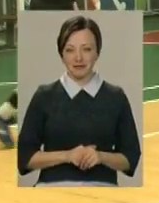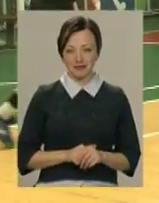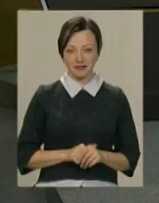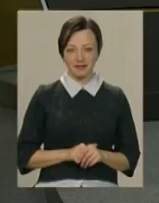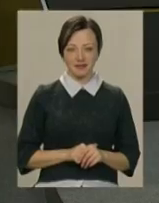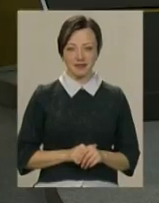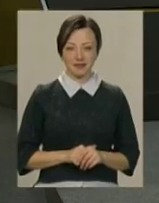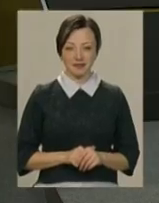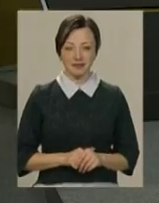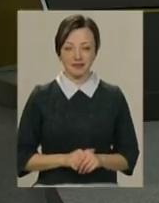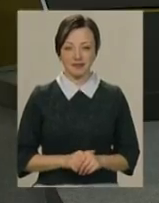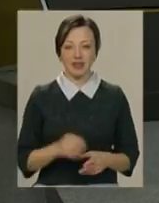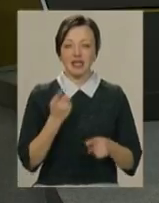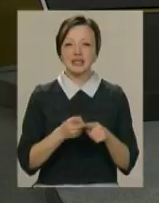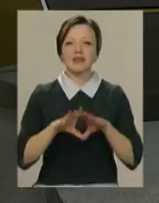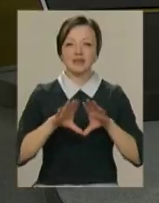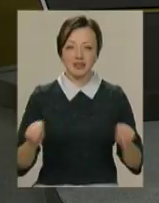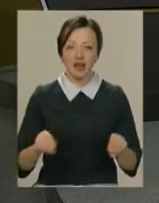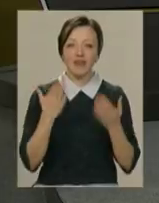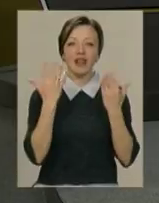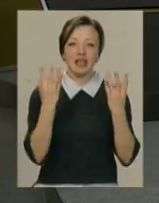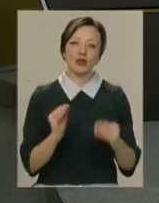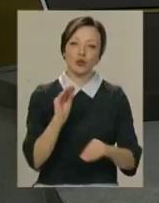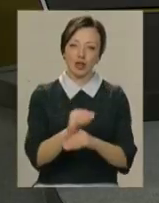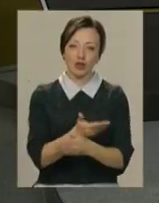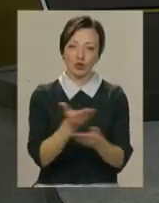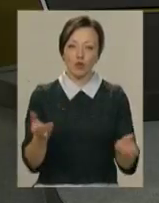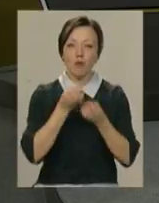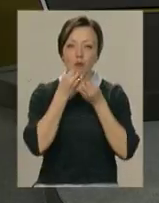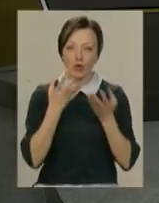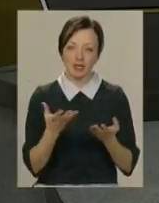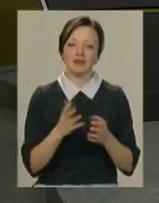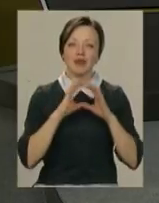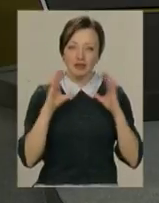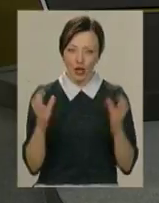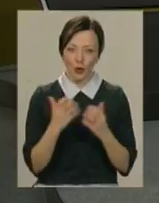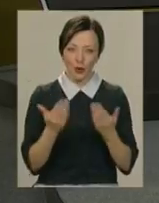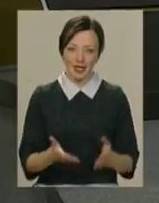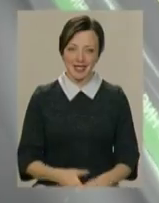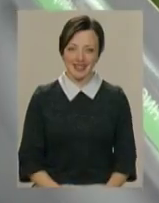Центр. І це все. Нехай вихідні додадуть лише позитиву. Шануйтесь.